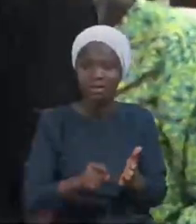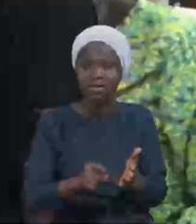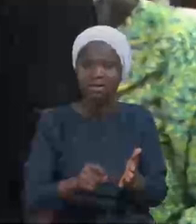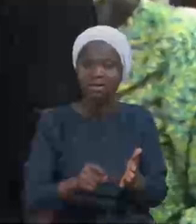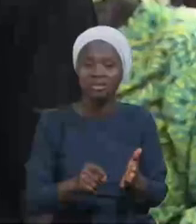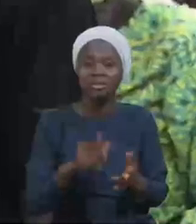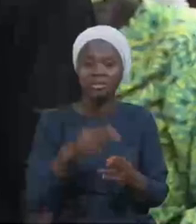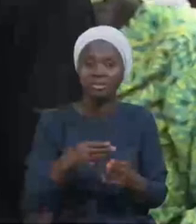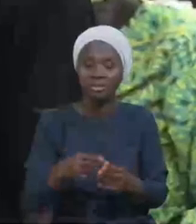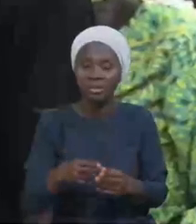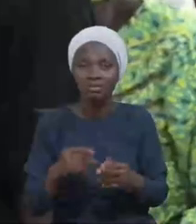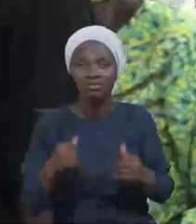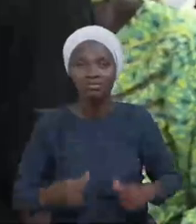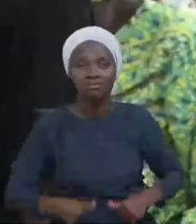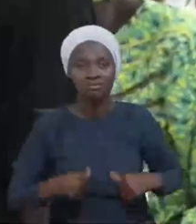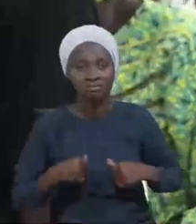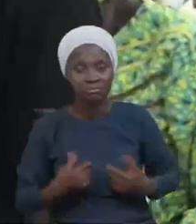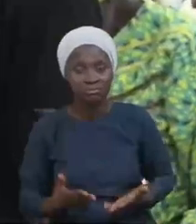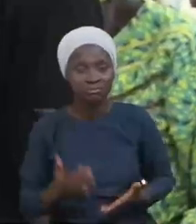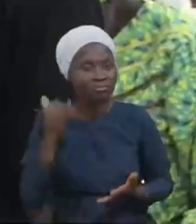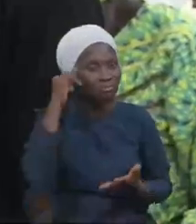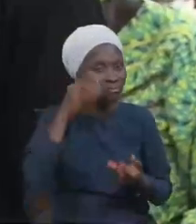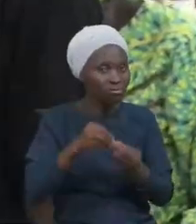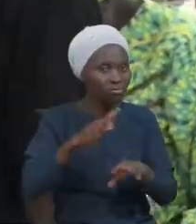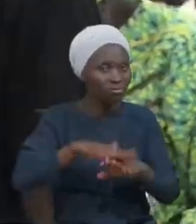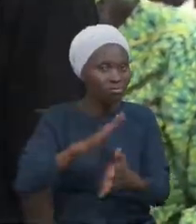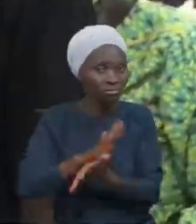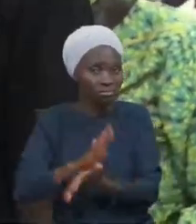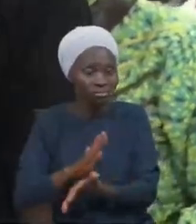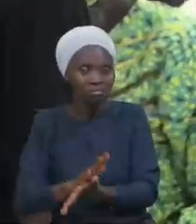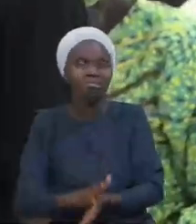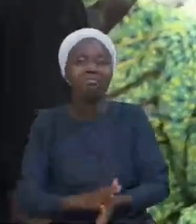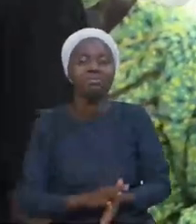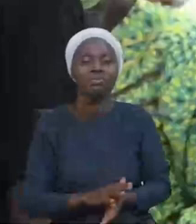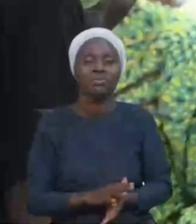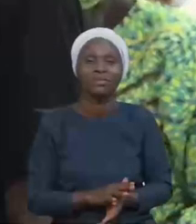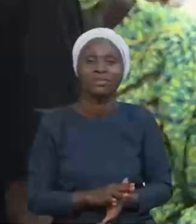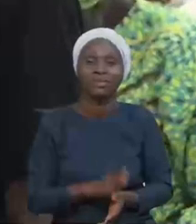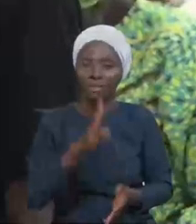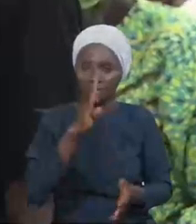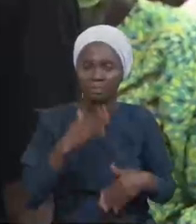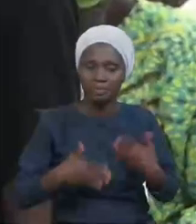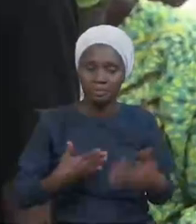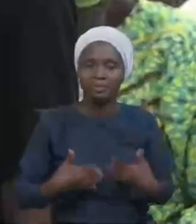N'importe où nous sommes, faisons-le rapidement. Prenons les informations.